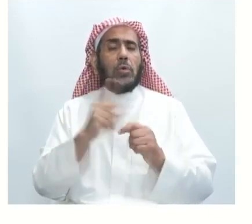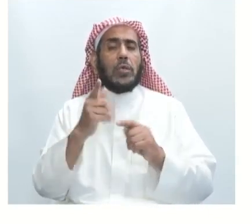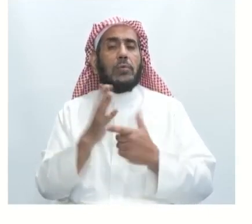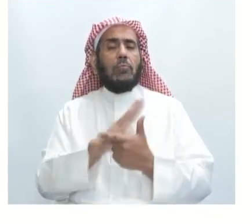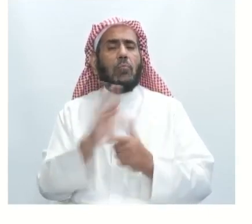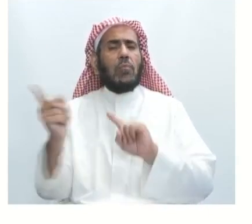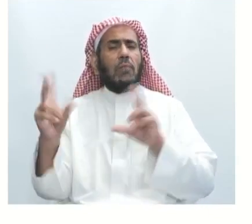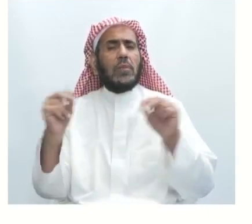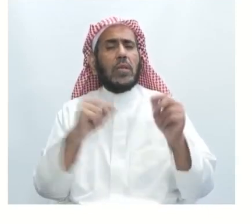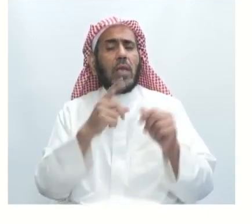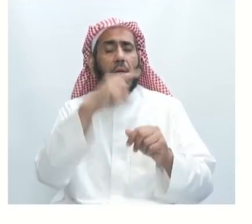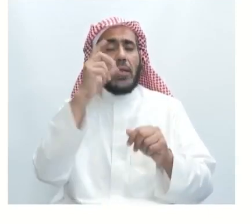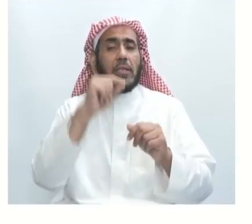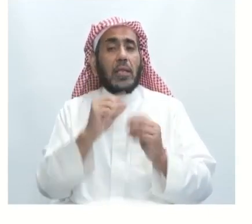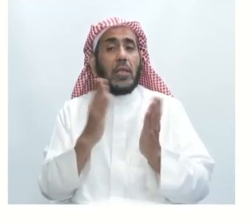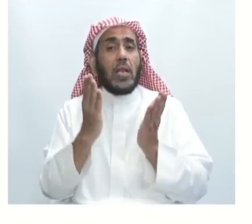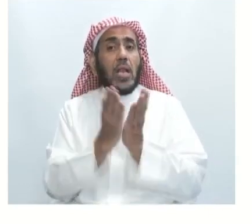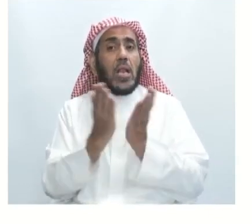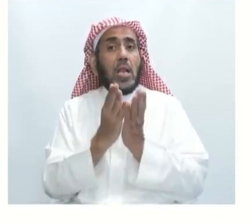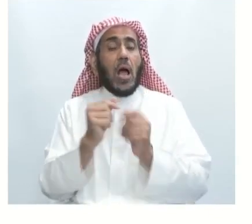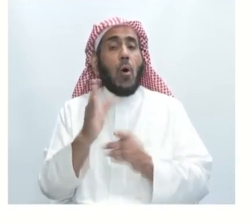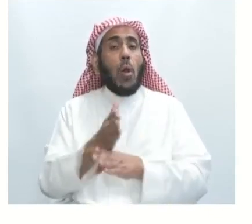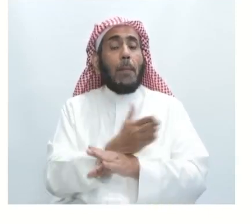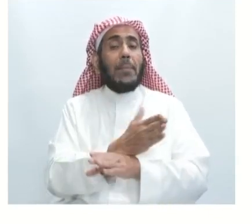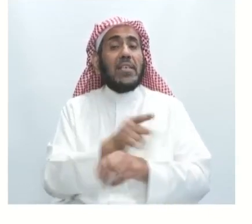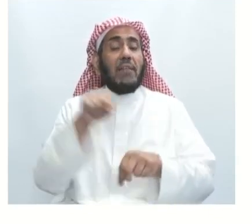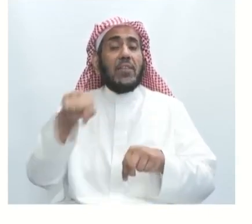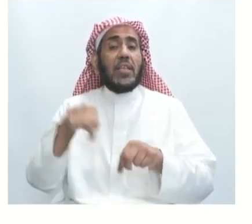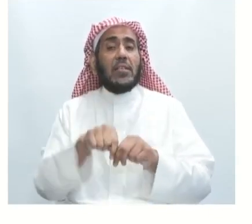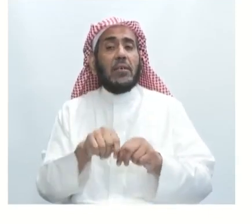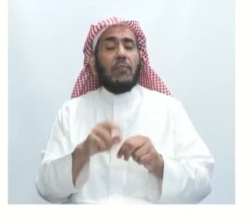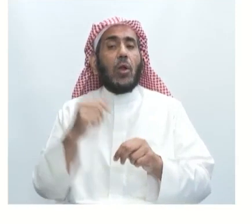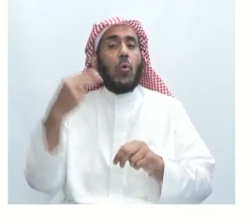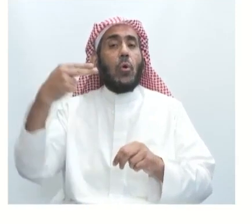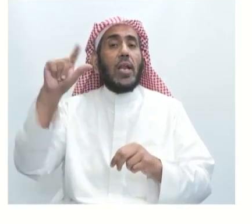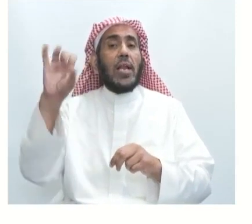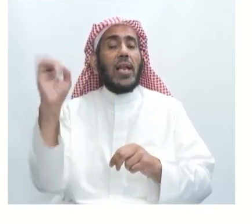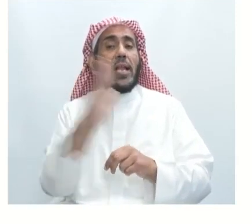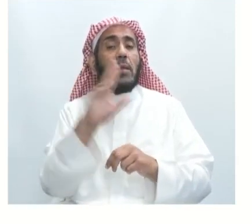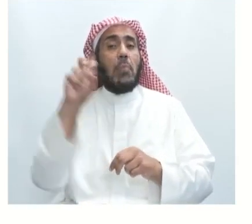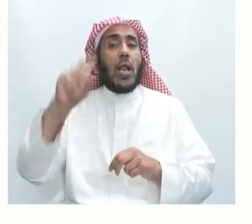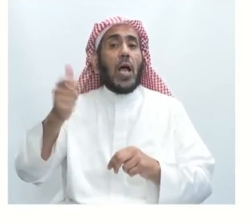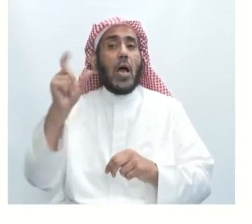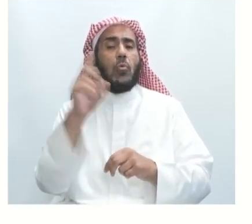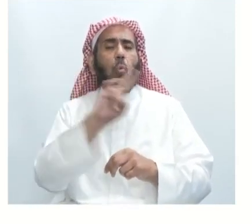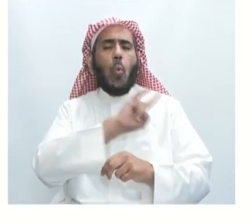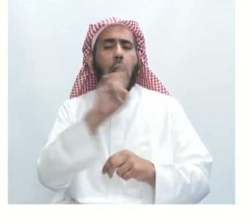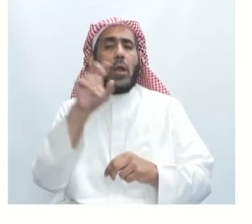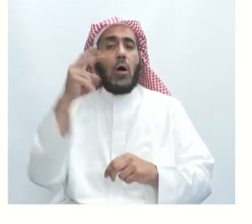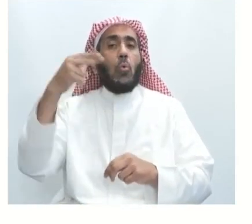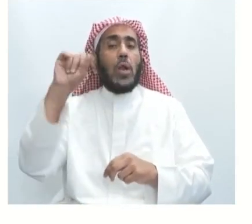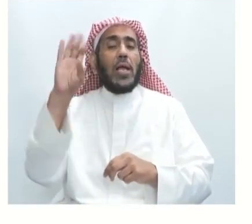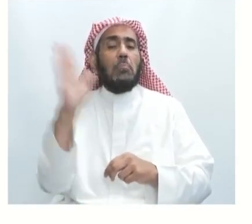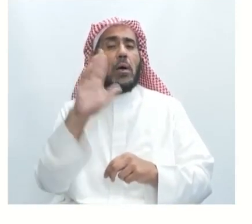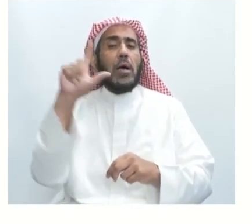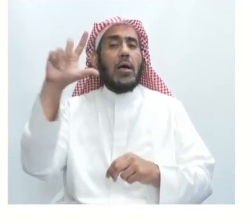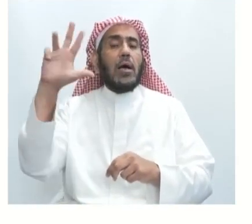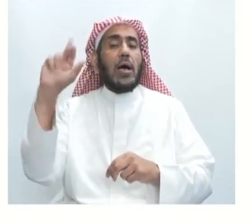المفهومين اذا كان الحديث عن العلم او المجال في ذاته فنقول علم القانون ولا نقول علم النظام